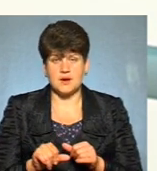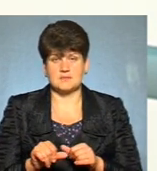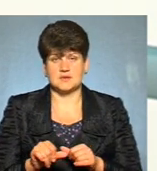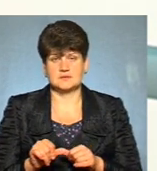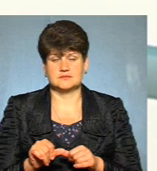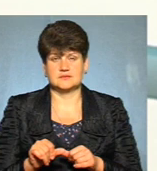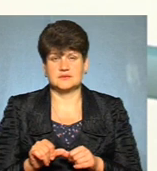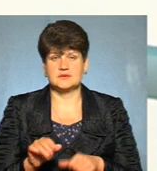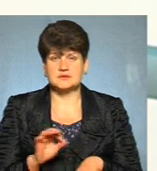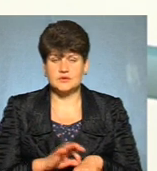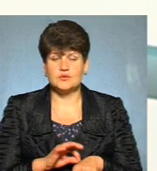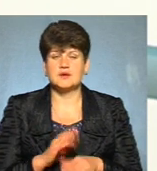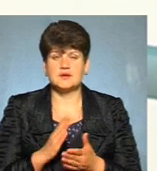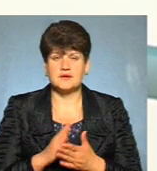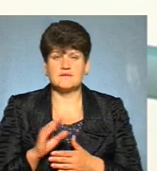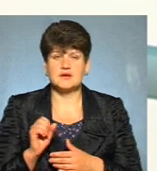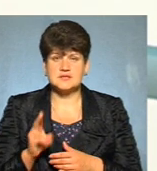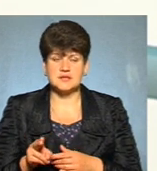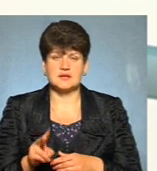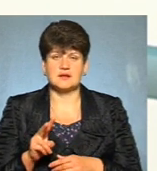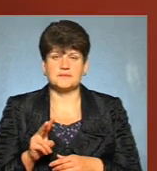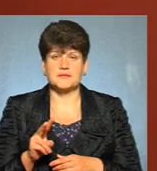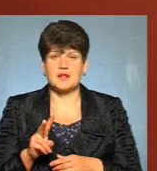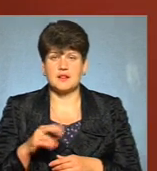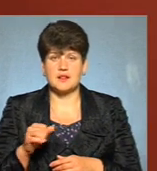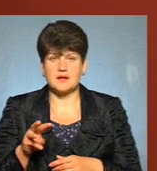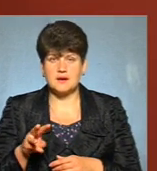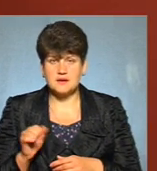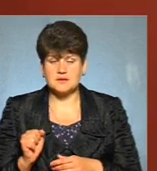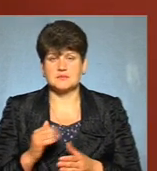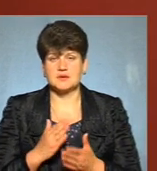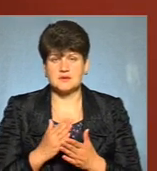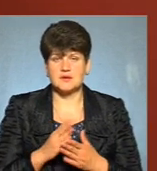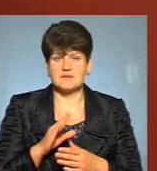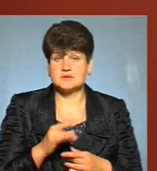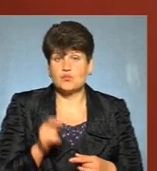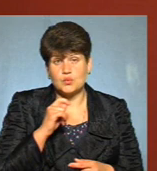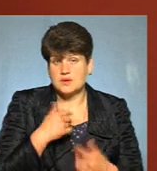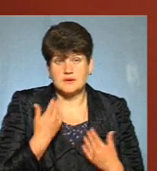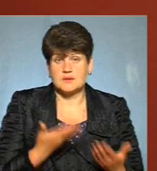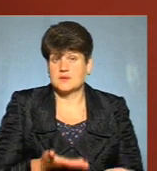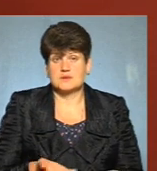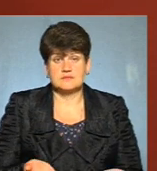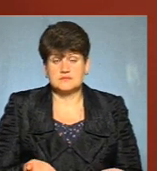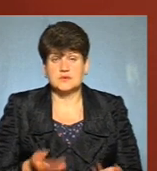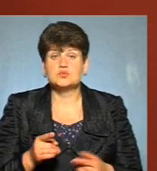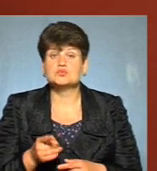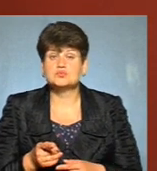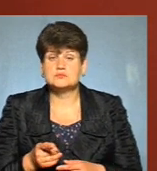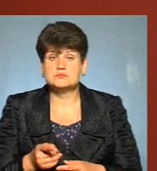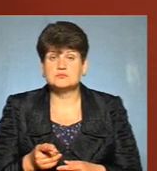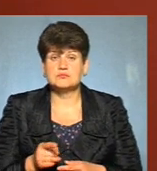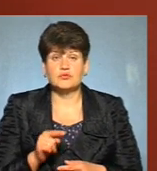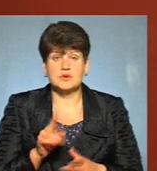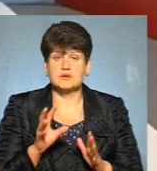є проти хвороби Лайма, але в Україні вона не застосовується. На превеликий жаль, ну, вона